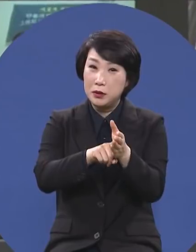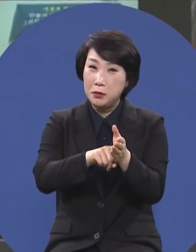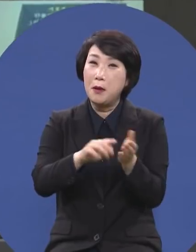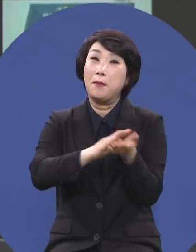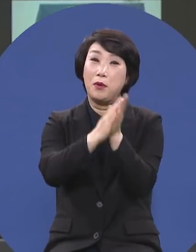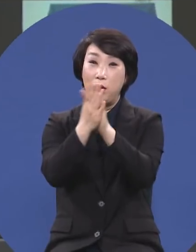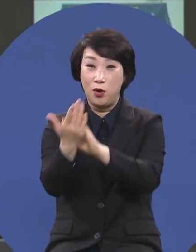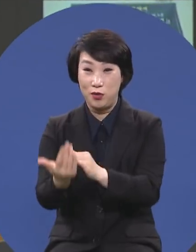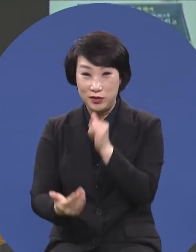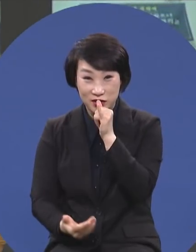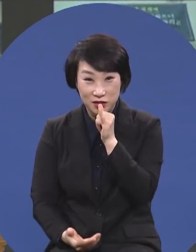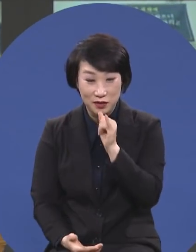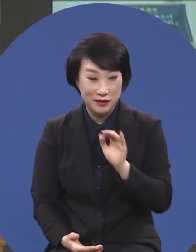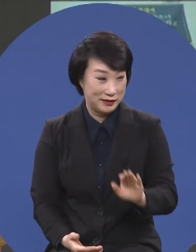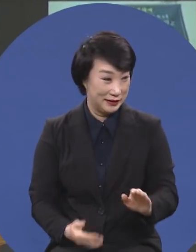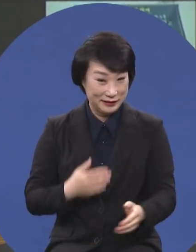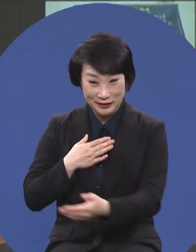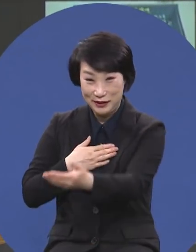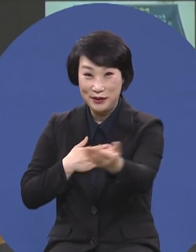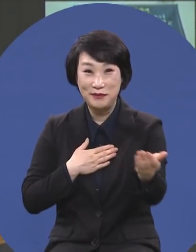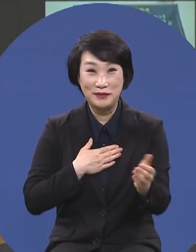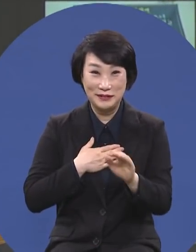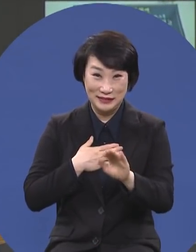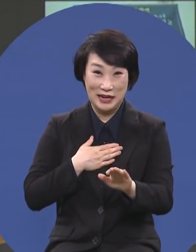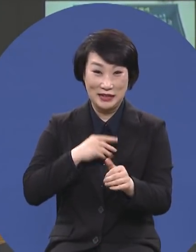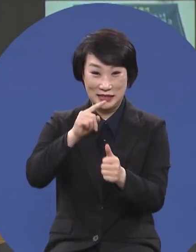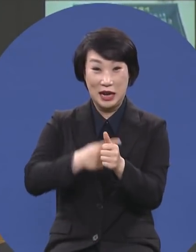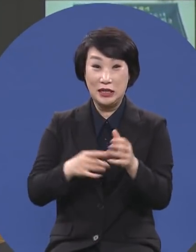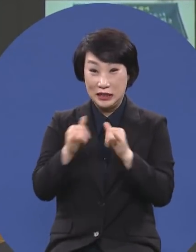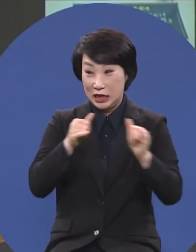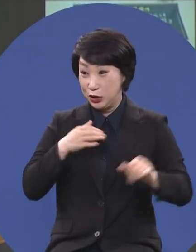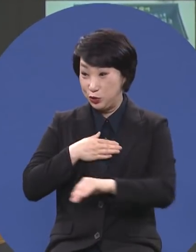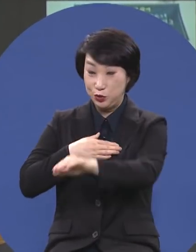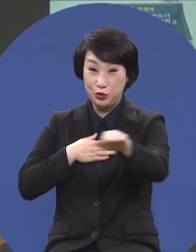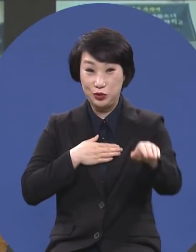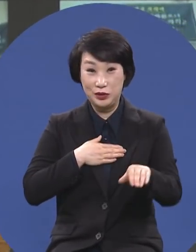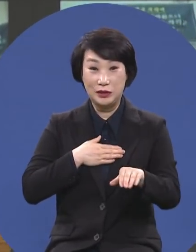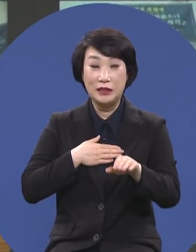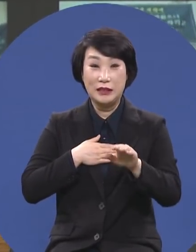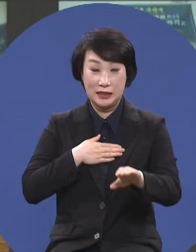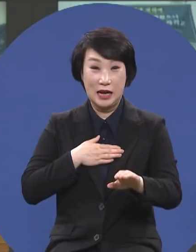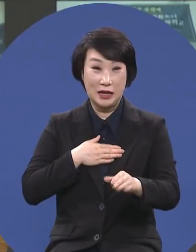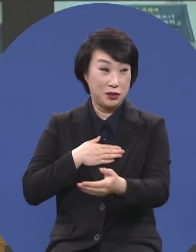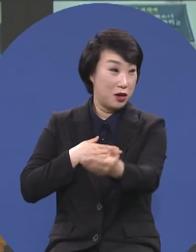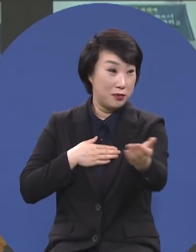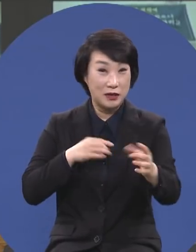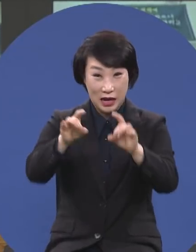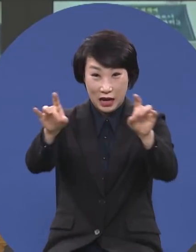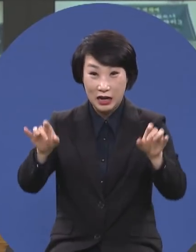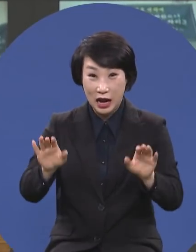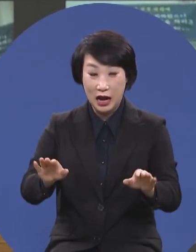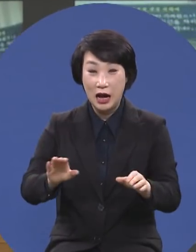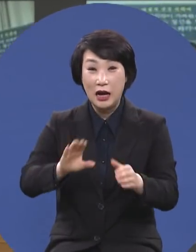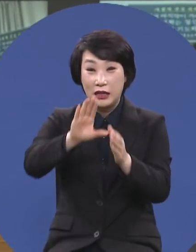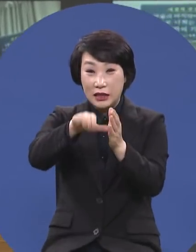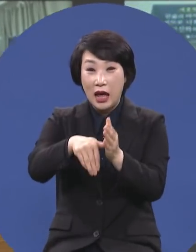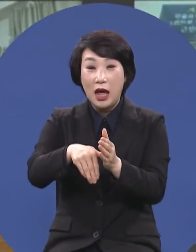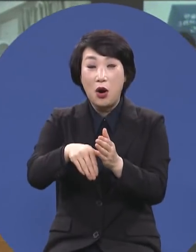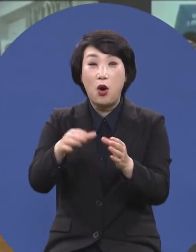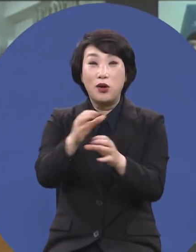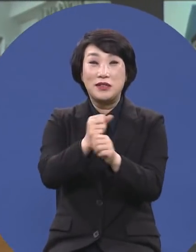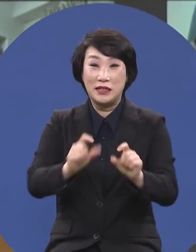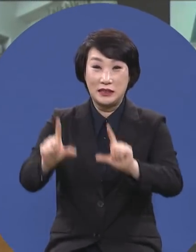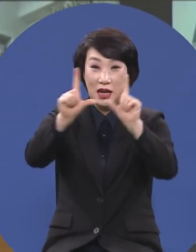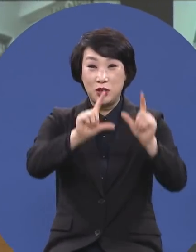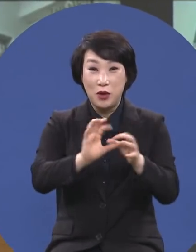달라져 갑니다. 여러분, 그렇기 때문에 인간은 나름대로 어느 세대에